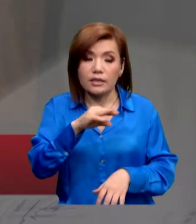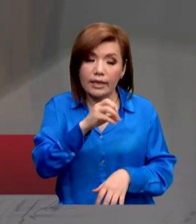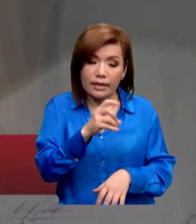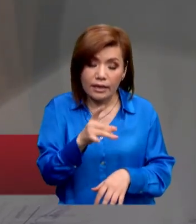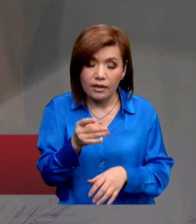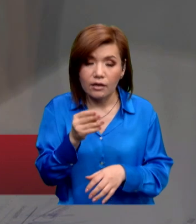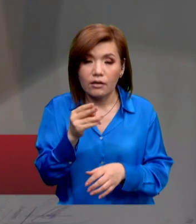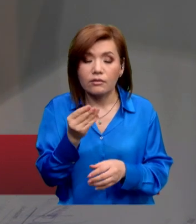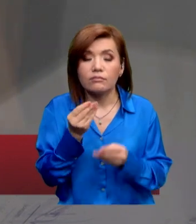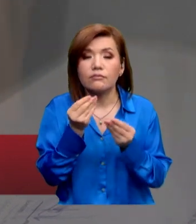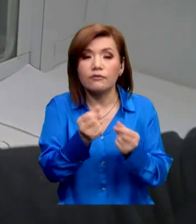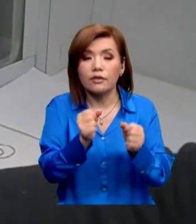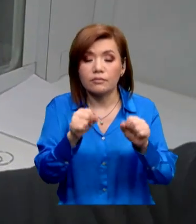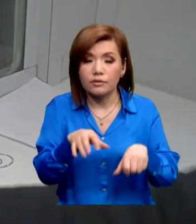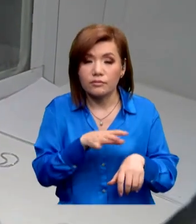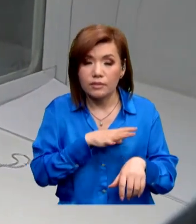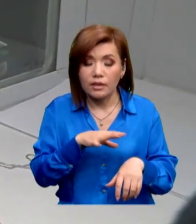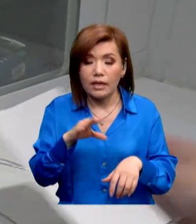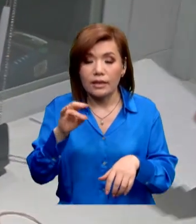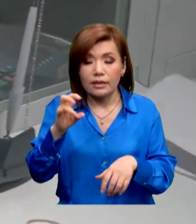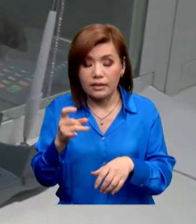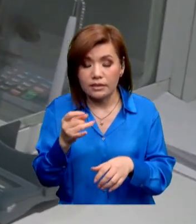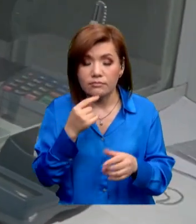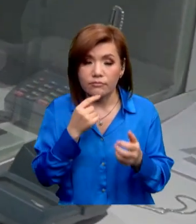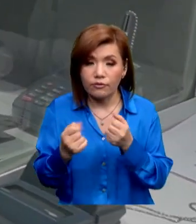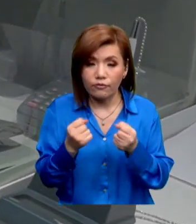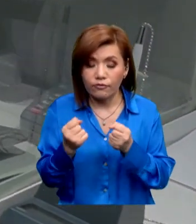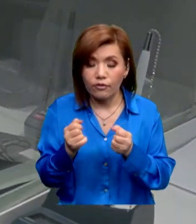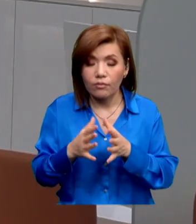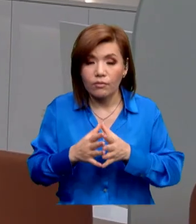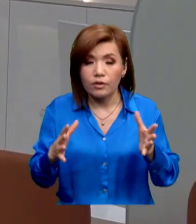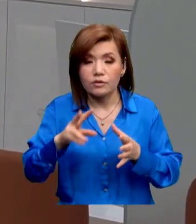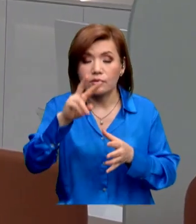Так, национальная валюта может окрепнуть из-за притока большого объема долларов.